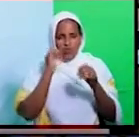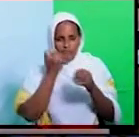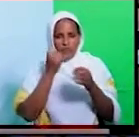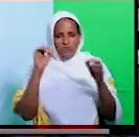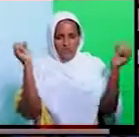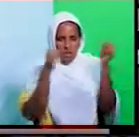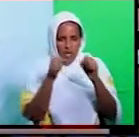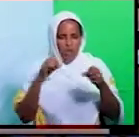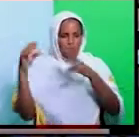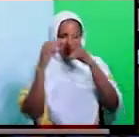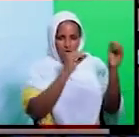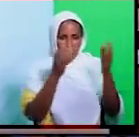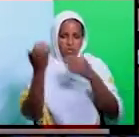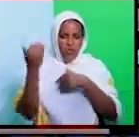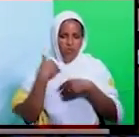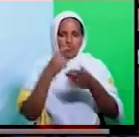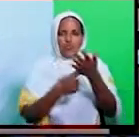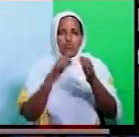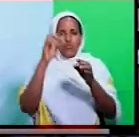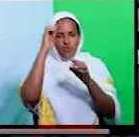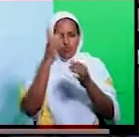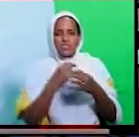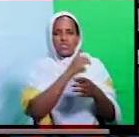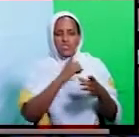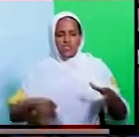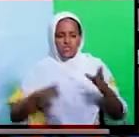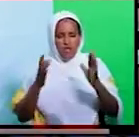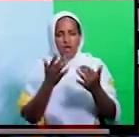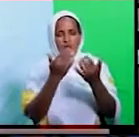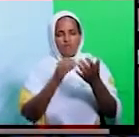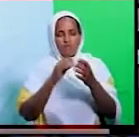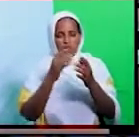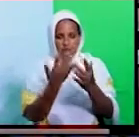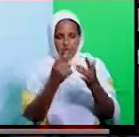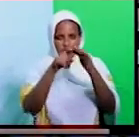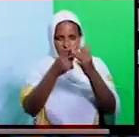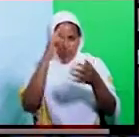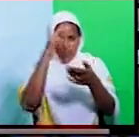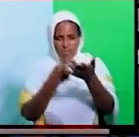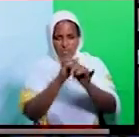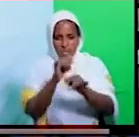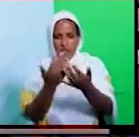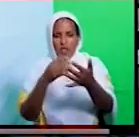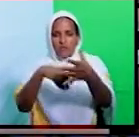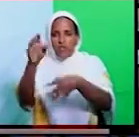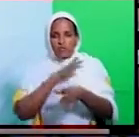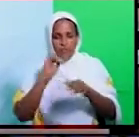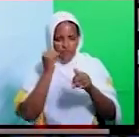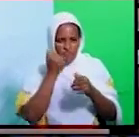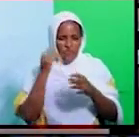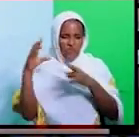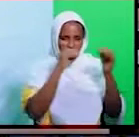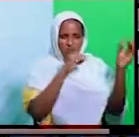የቀመሱት ያክል ይሄ እኛ ስናነበው ያ ሊመጣልን አይችልም። ያንን ልናገኘው